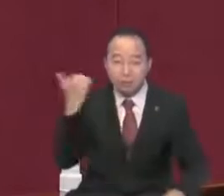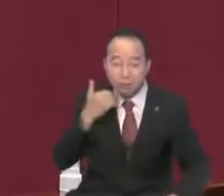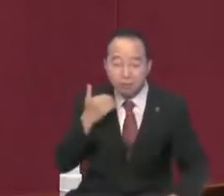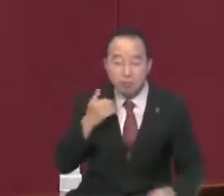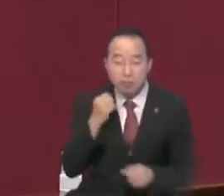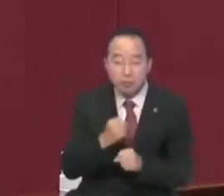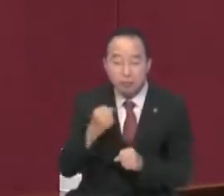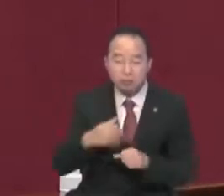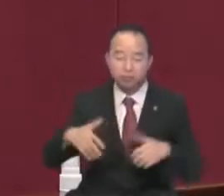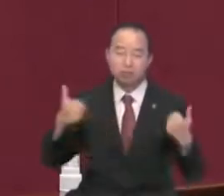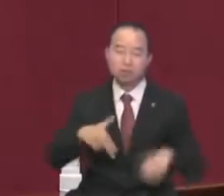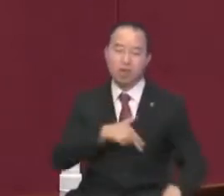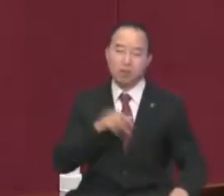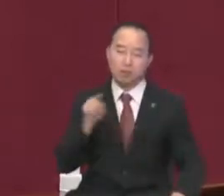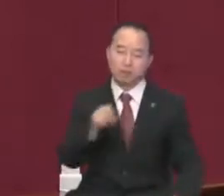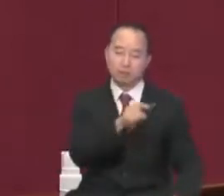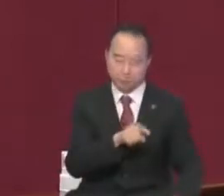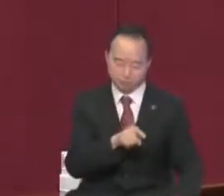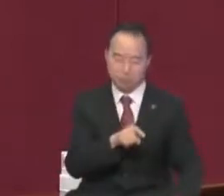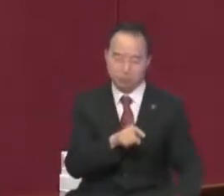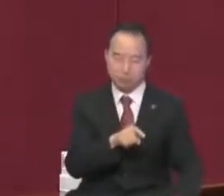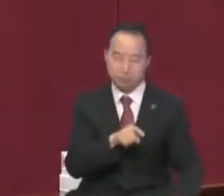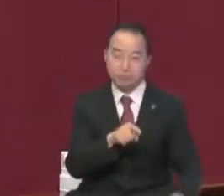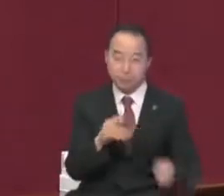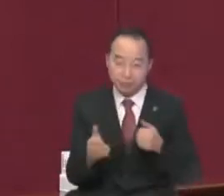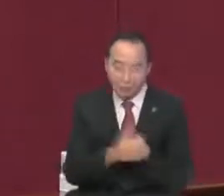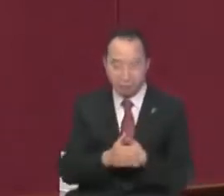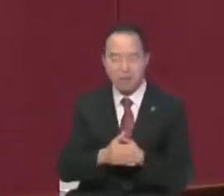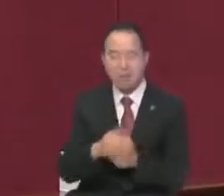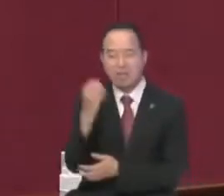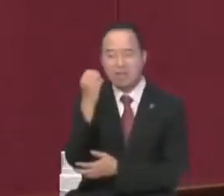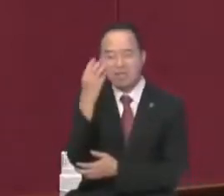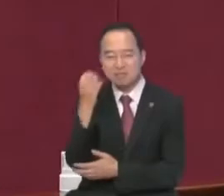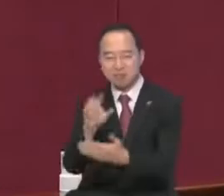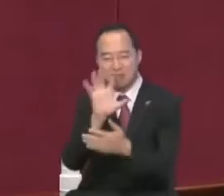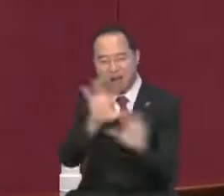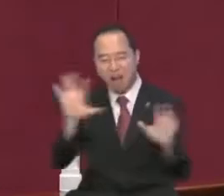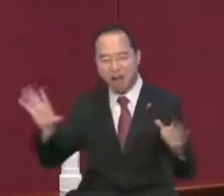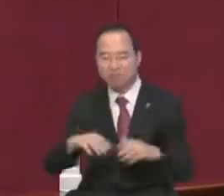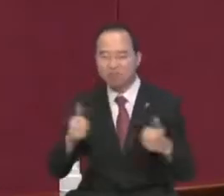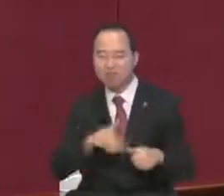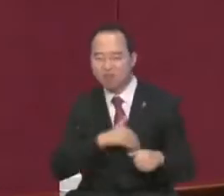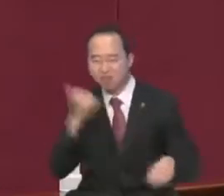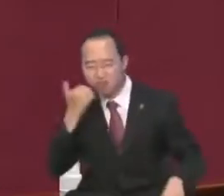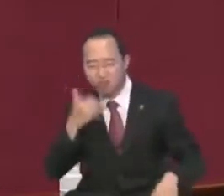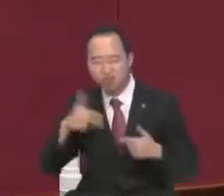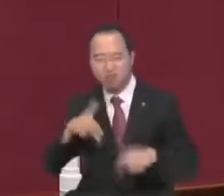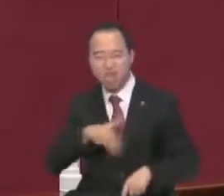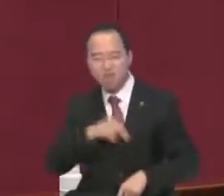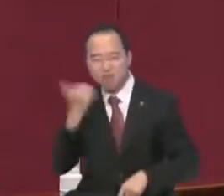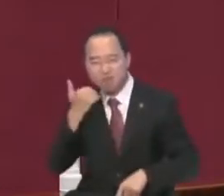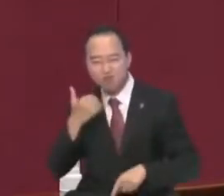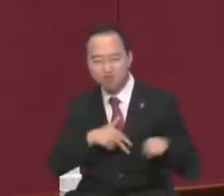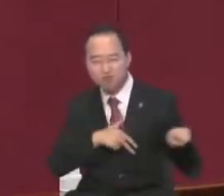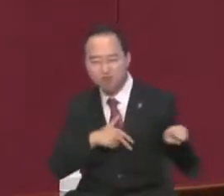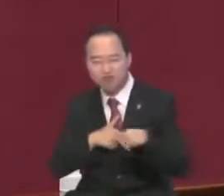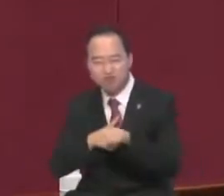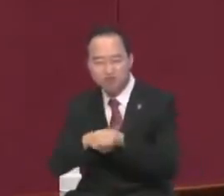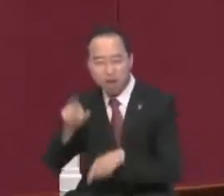퍼지고 있습니다. 시민들은 코로나와 전쟁 중인데 정치권은 특권 사수 전쟁 중인 것처럼